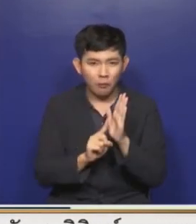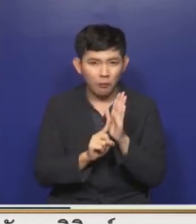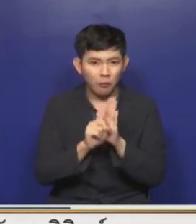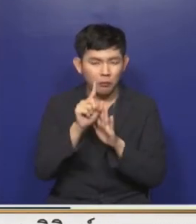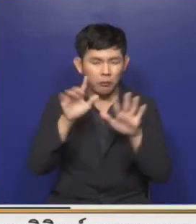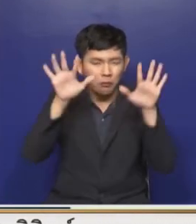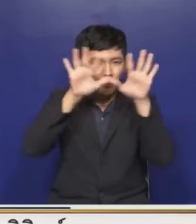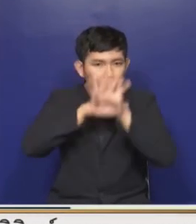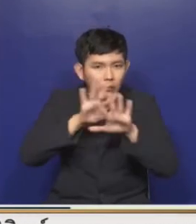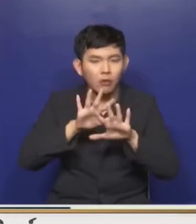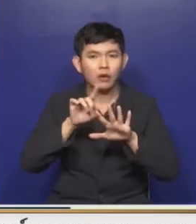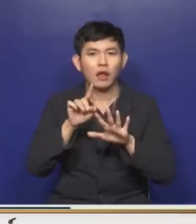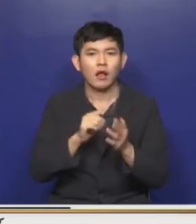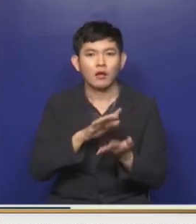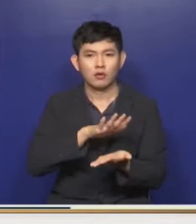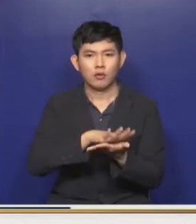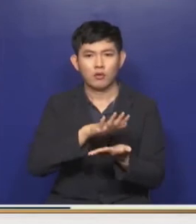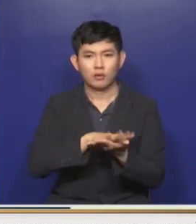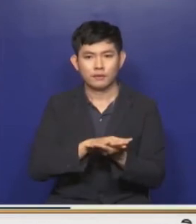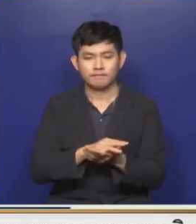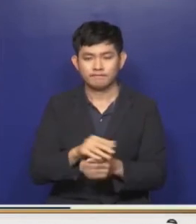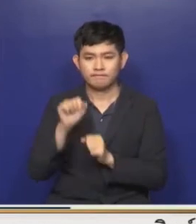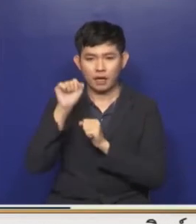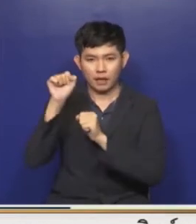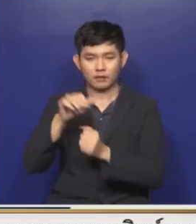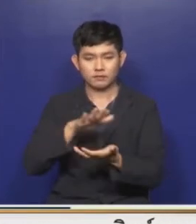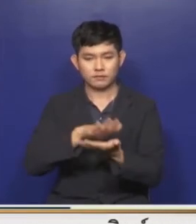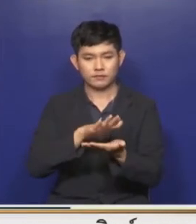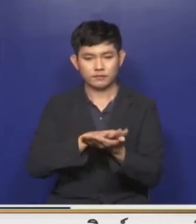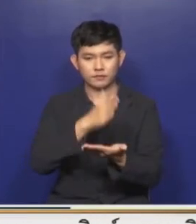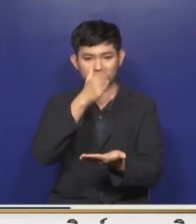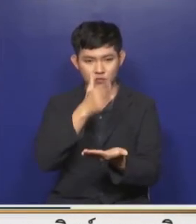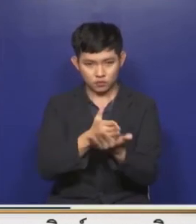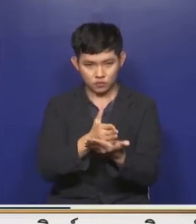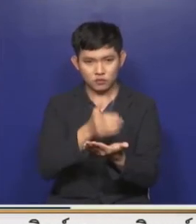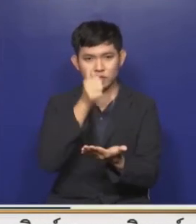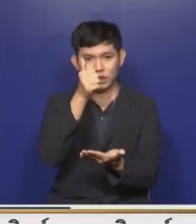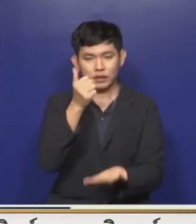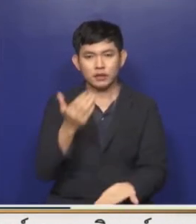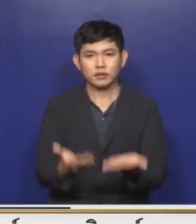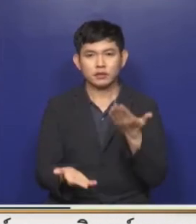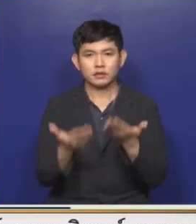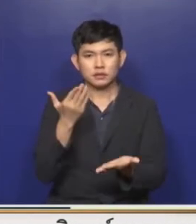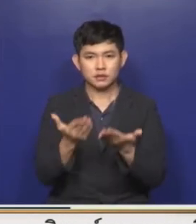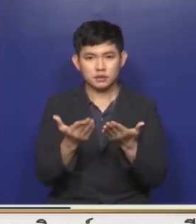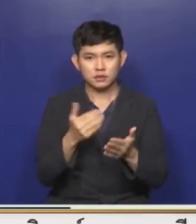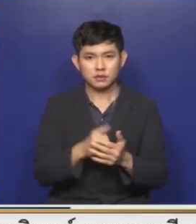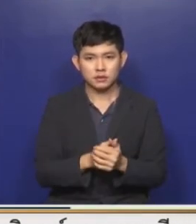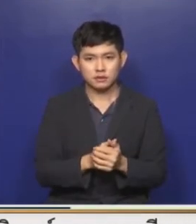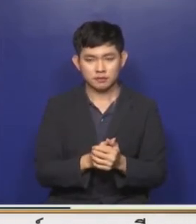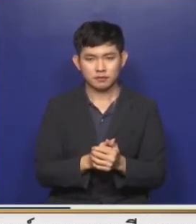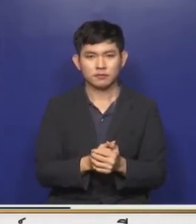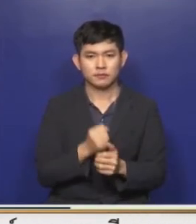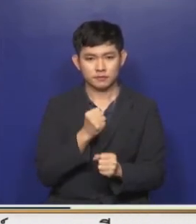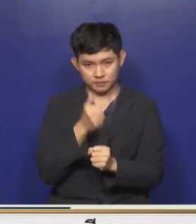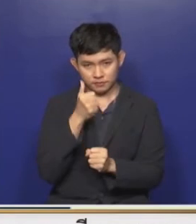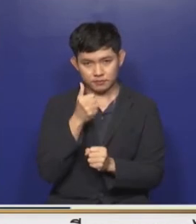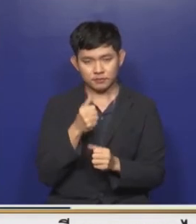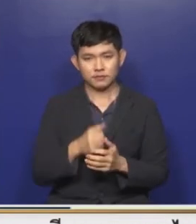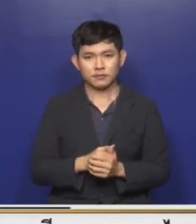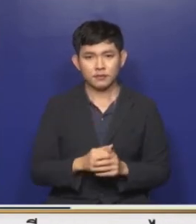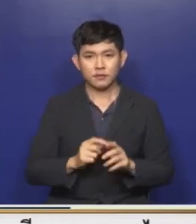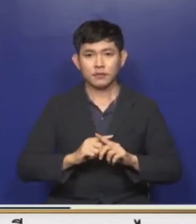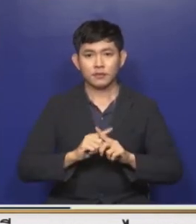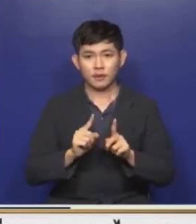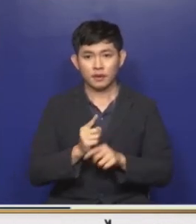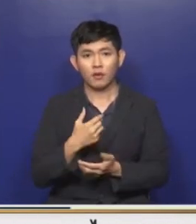ผู้บิหารแต่ละโงเรีนนั้นจะสามารถประกัดปิดร่งหน้าหอจะประกาศปิด ด้วาในขณะนั้เลยกสามารถทำได้ทั้